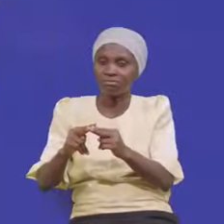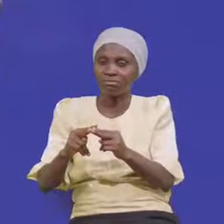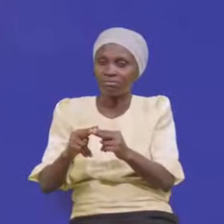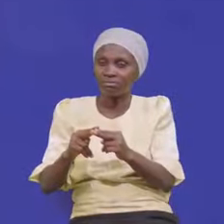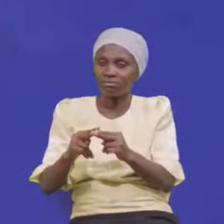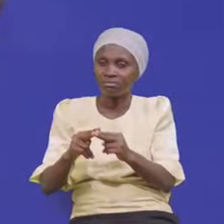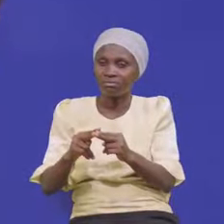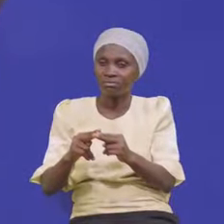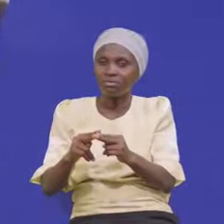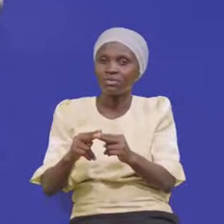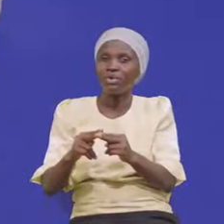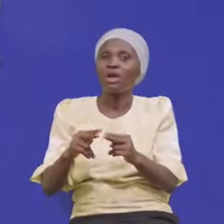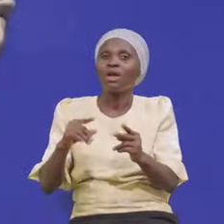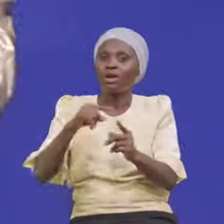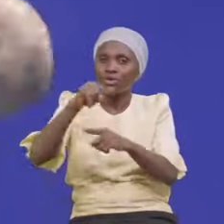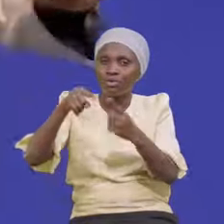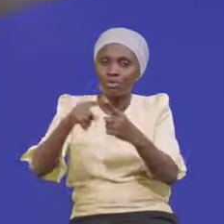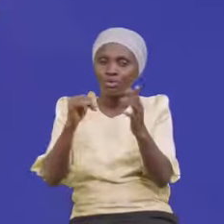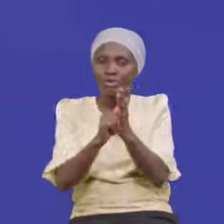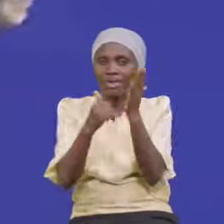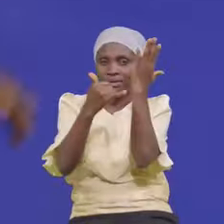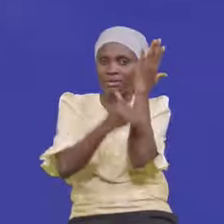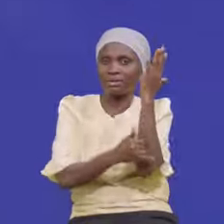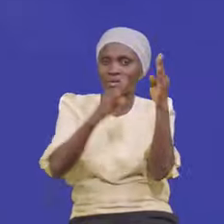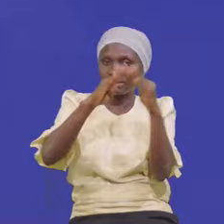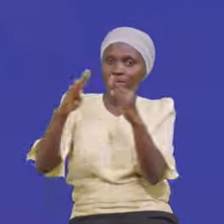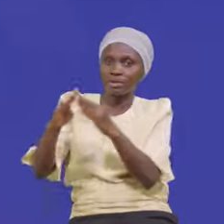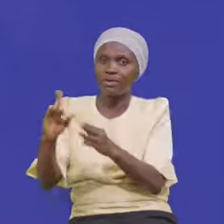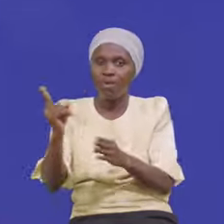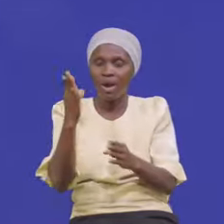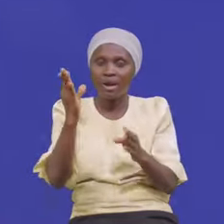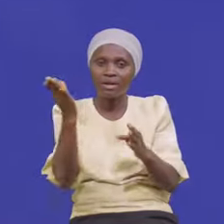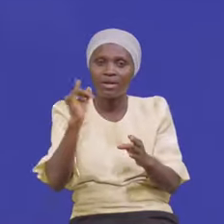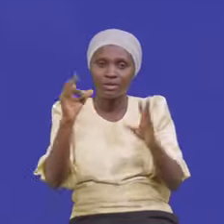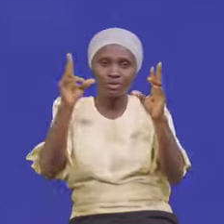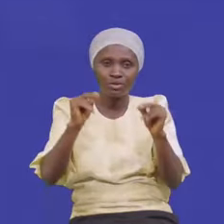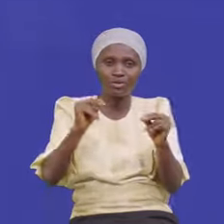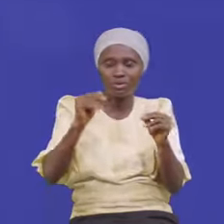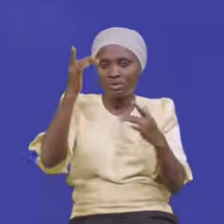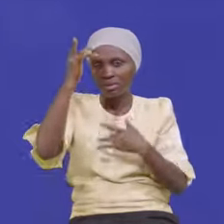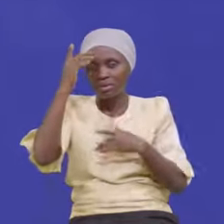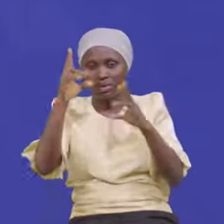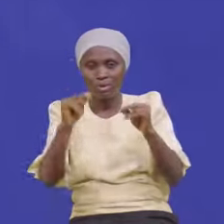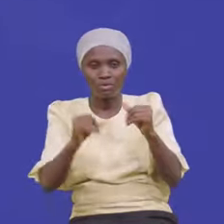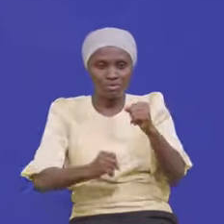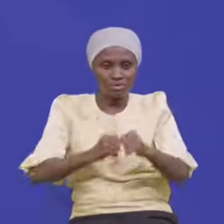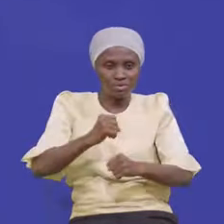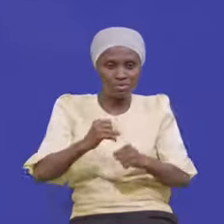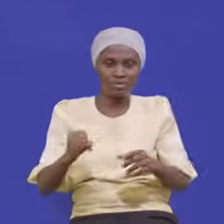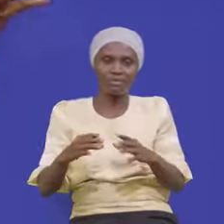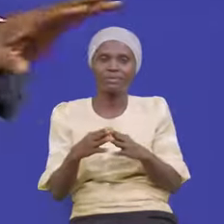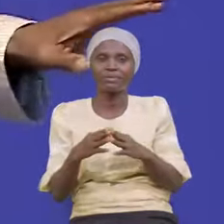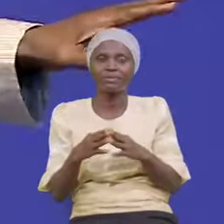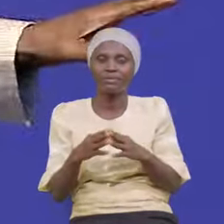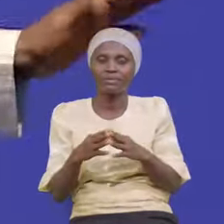గో టు దట్ సిటీ దట్ హస్ నో సిక్నెస్, దట్ హస్ నో సఫరింగ్, రోగము శ్రమ ఏ మాత్రము లేని నగరానికి